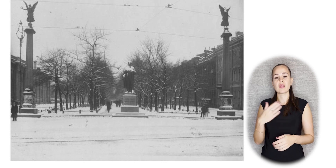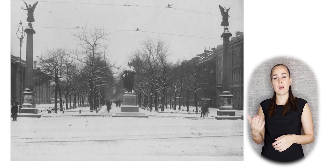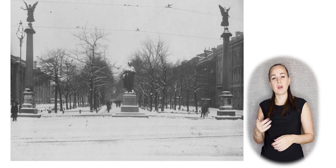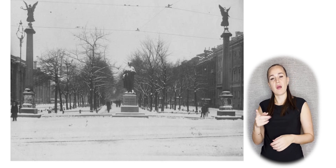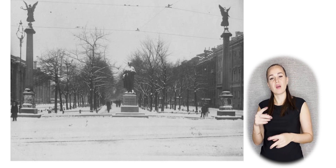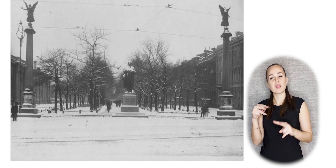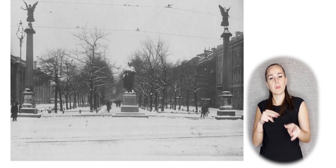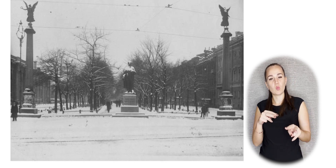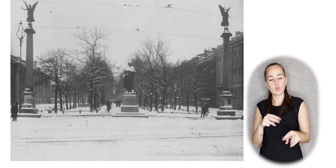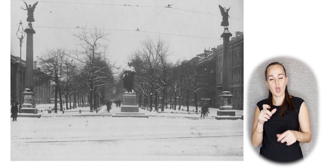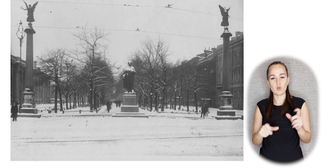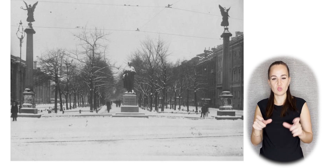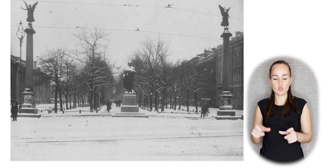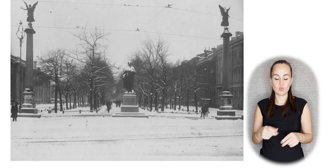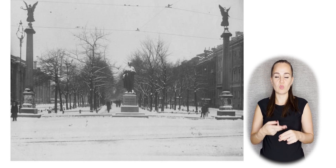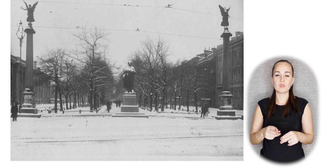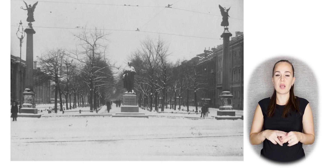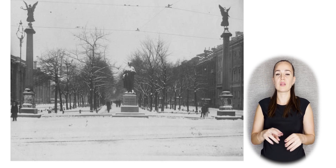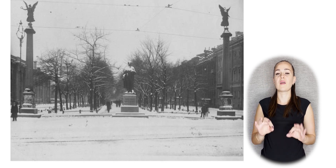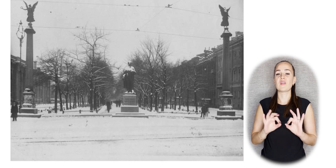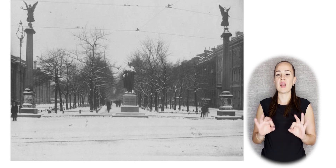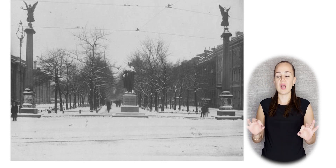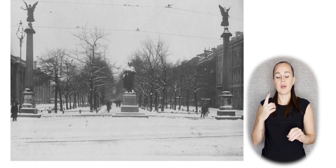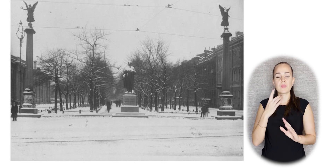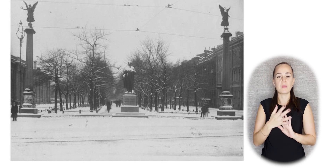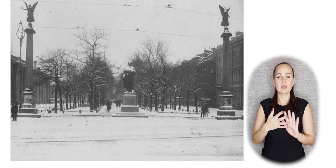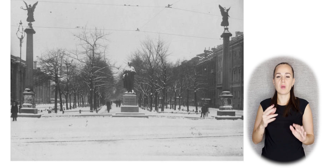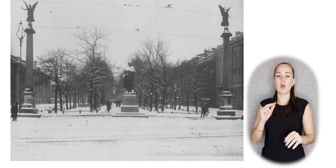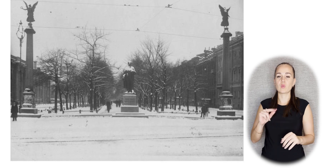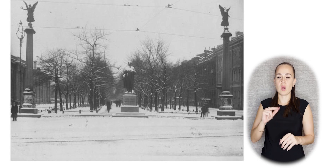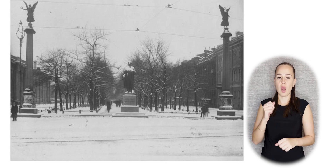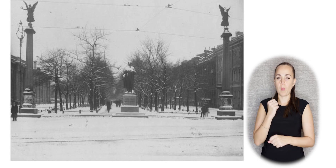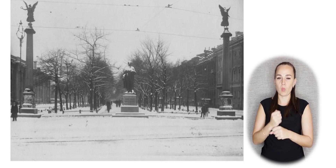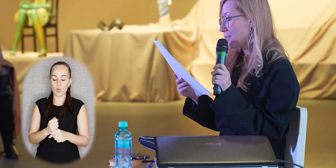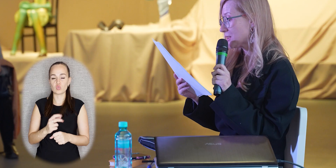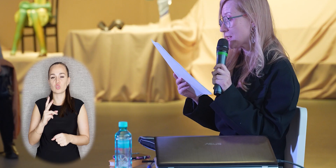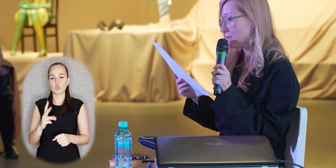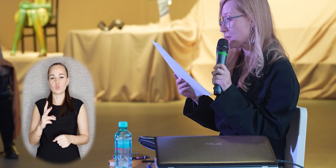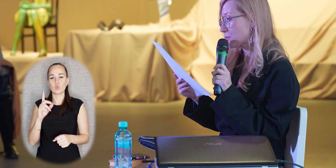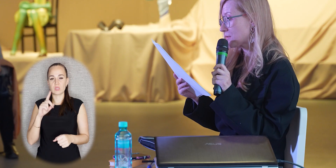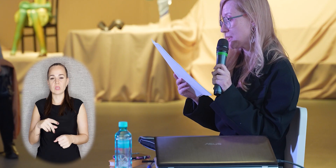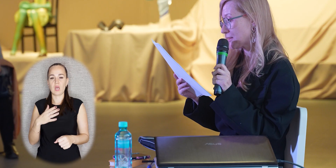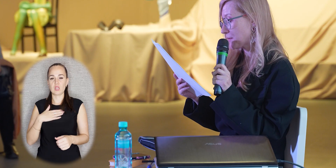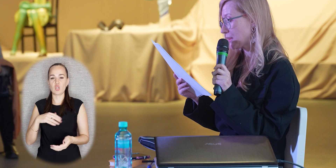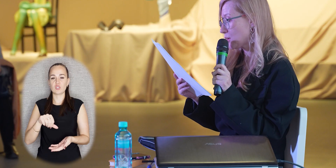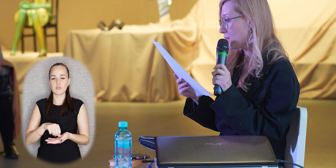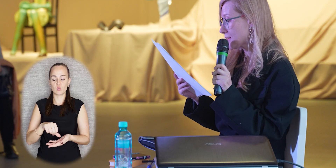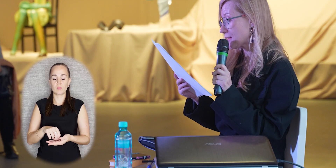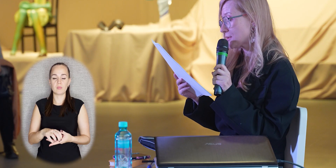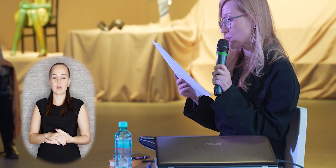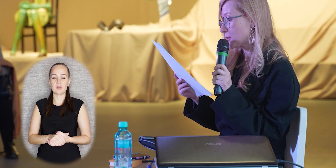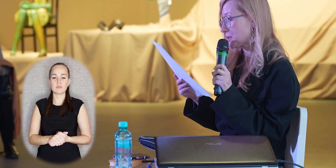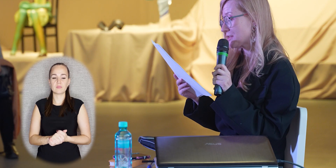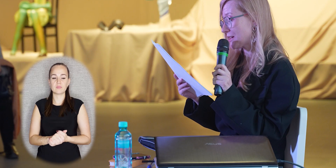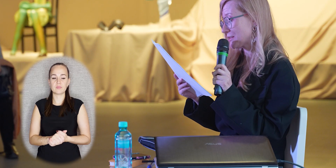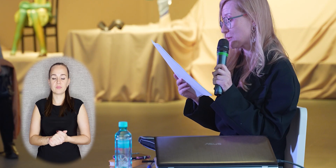способ всяческих приобретений. Это великолепно понимают рабочие, радостно принимающие наши выступления. Вне классового искусства нет. Новое